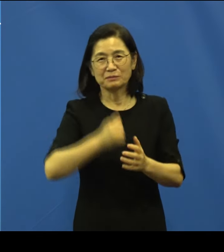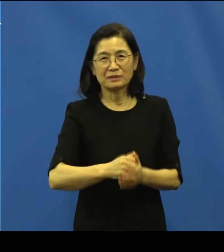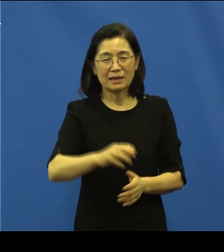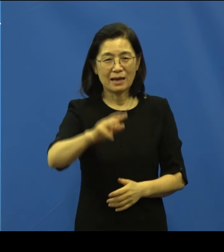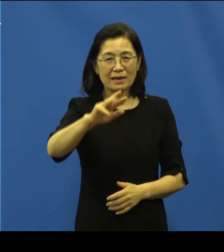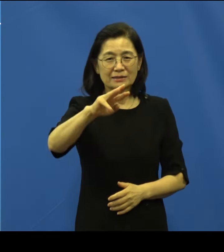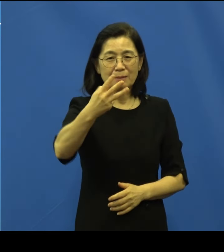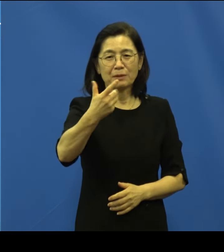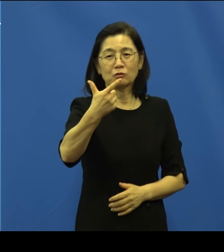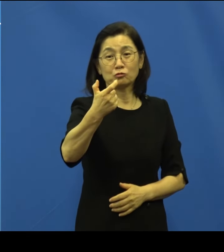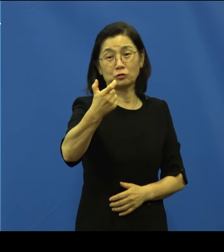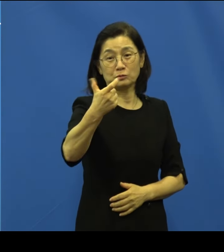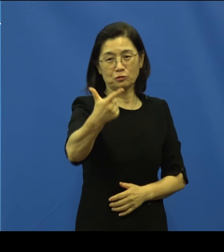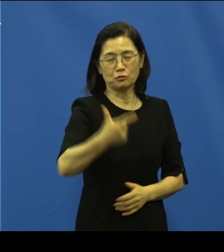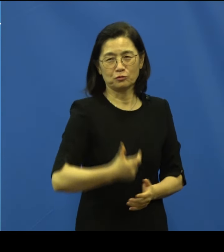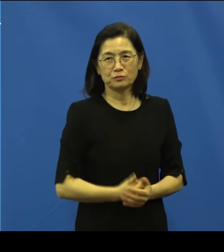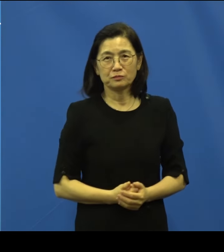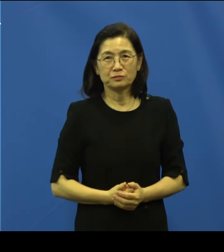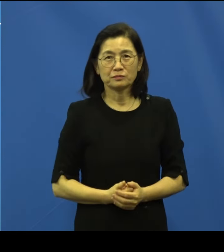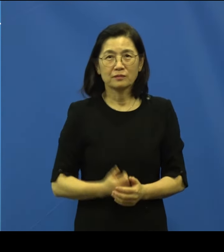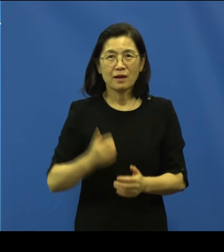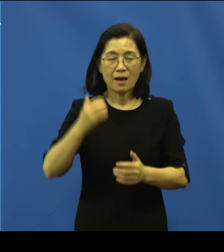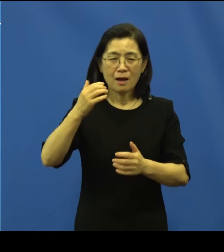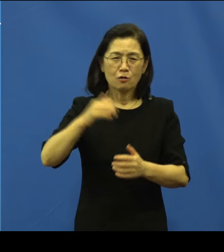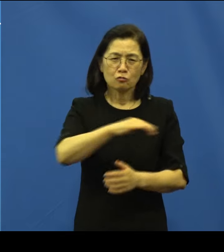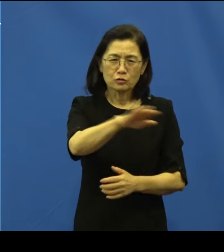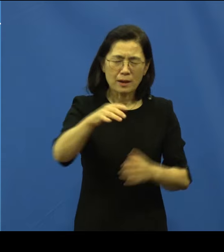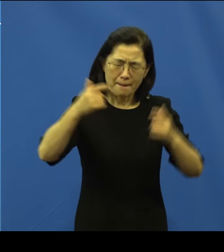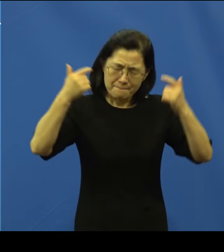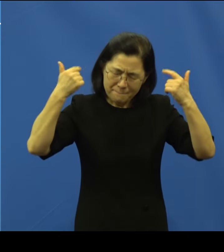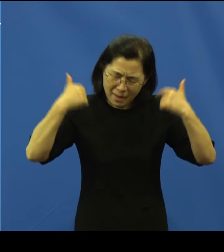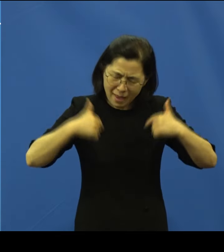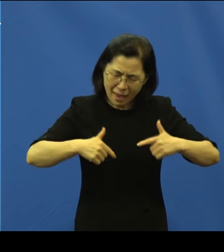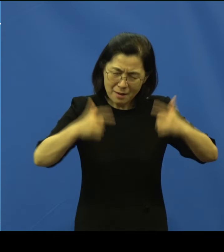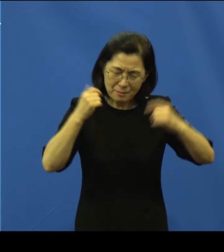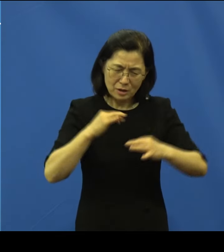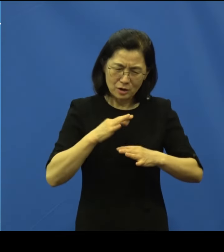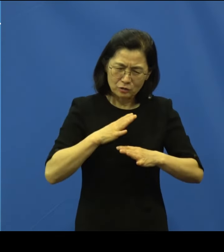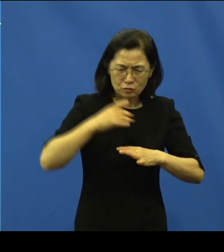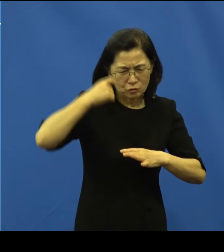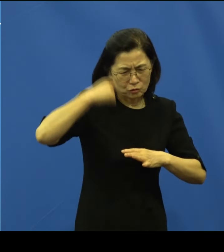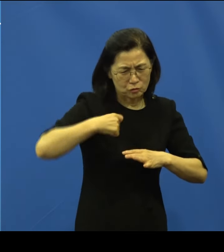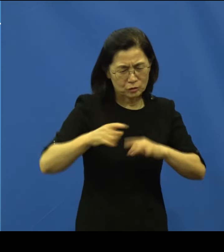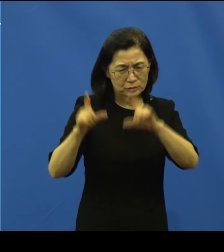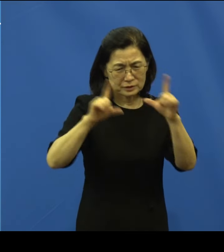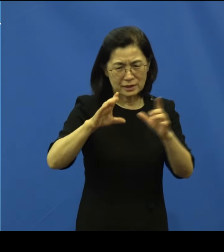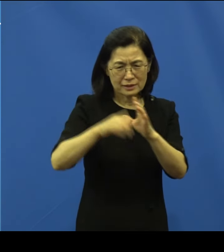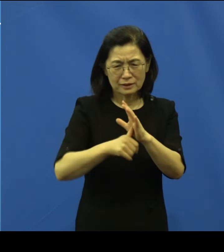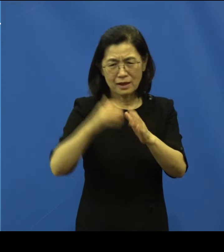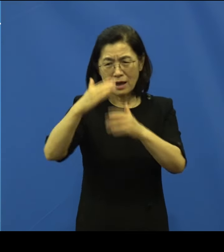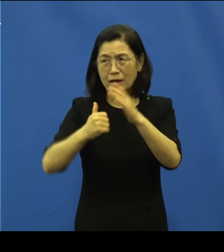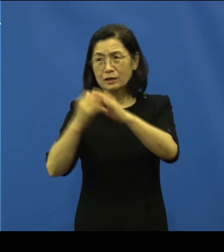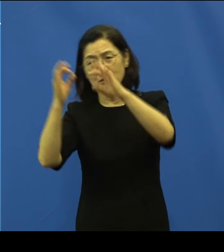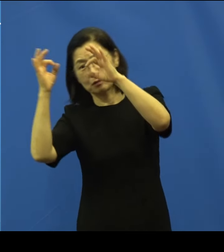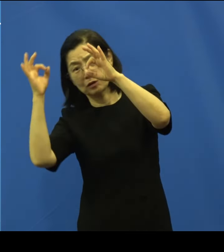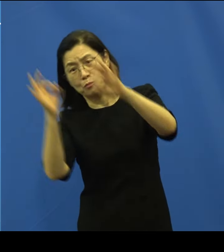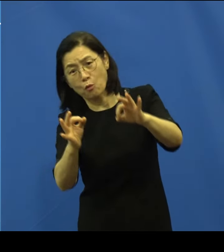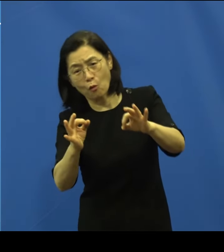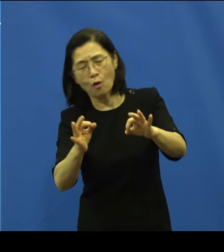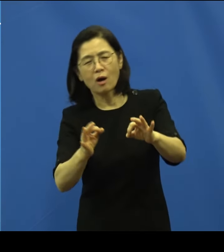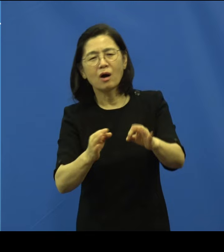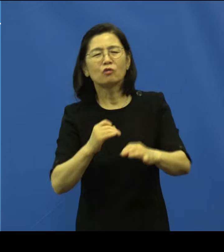살아요. 그러니까 하나님은 우리가 매일 두려움에 느끼며 살아가니까 하나님은 매일 두려워하지 말라고 말씀하시는